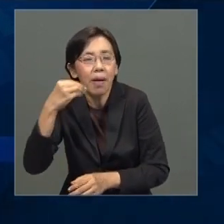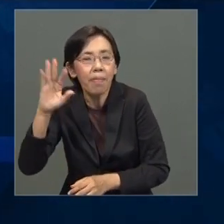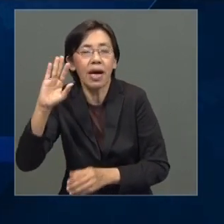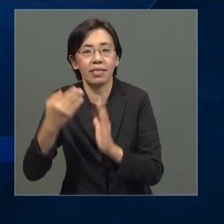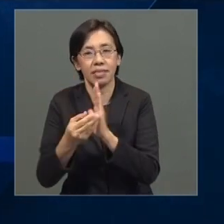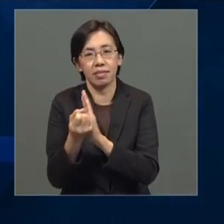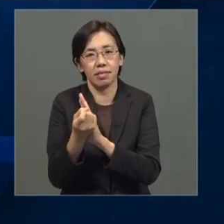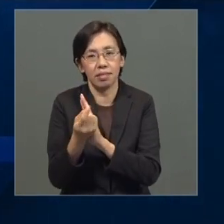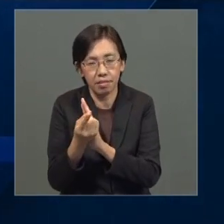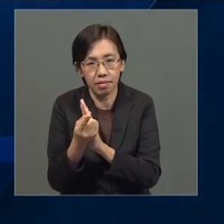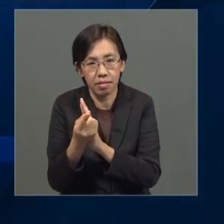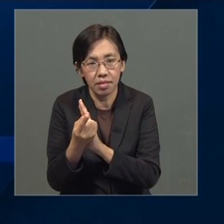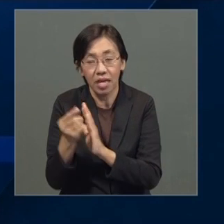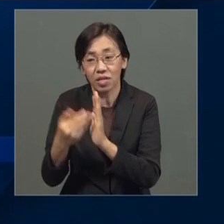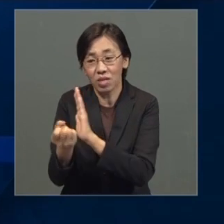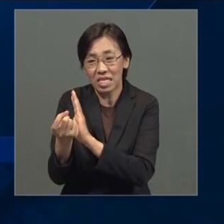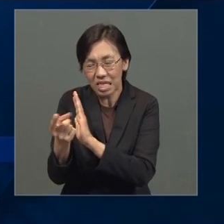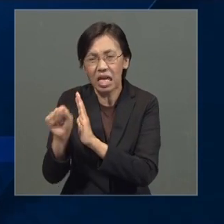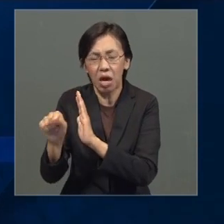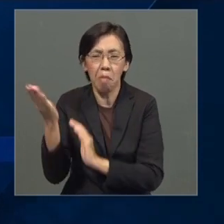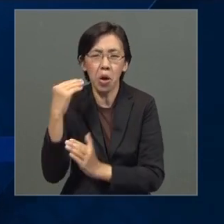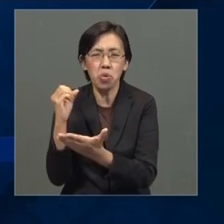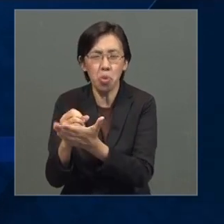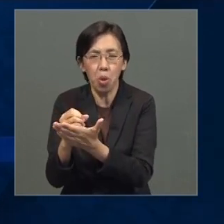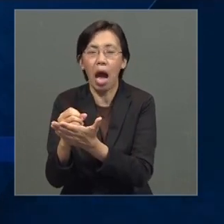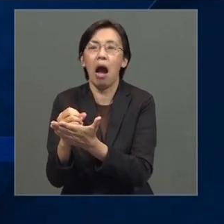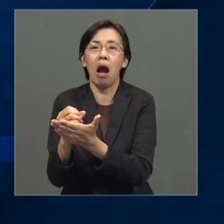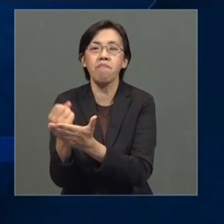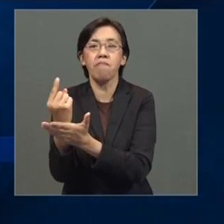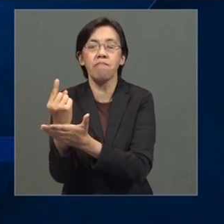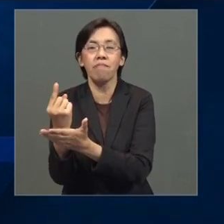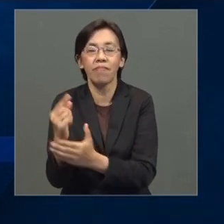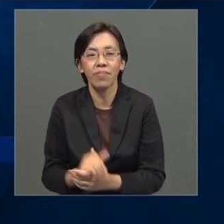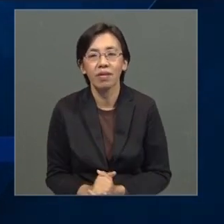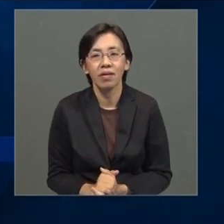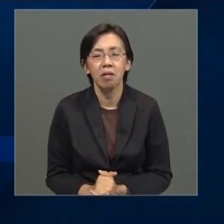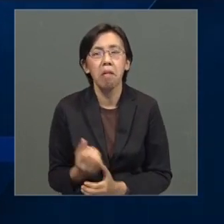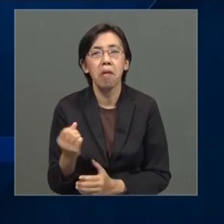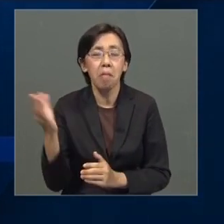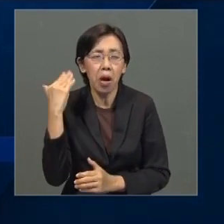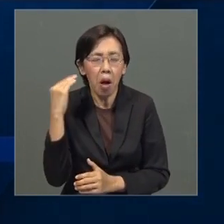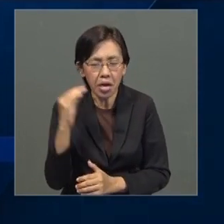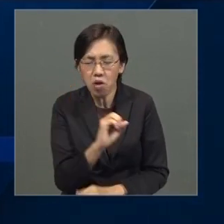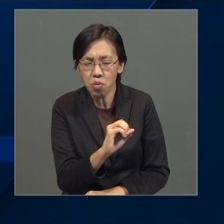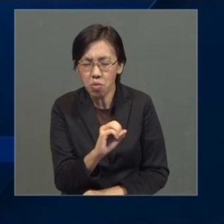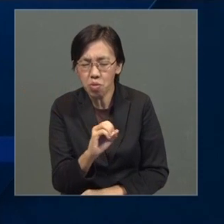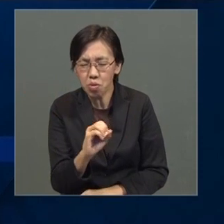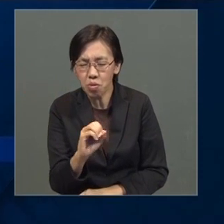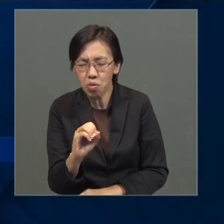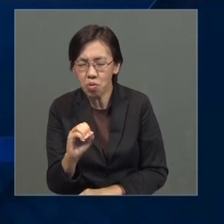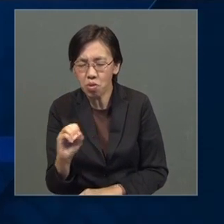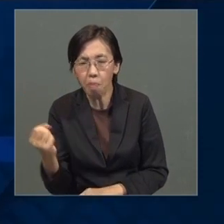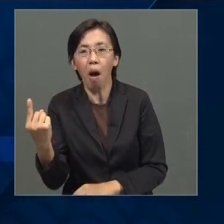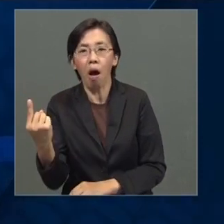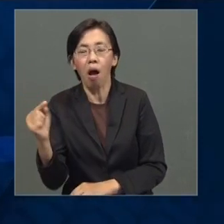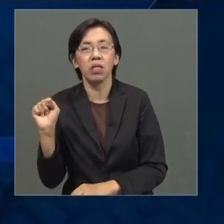ให้ต้องเรียกว่าสีสะเกดวันนี้ไข่แตกนะคะตามวาทกรรมท่านอาจารย์ทวีสินนะคะบอกว่าสีสะเกดที่เป็นศูนย์มาโดยตลอด